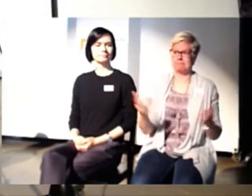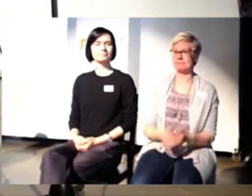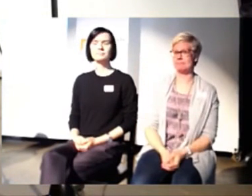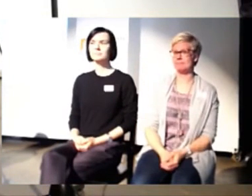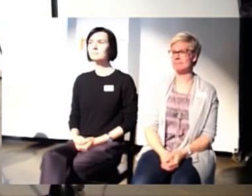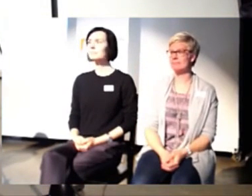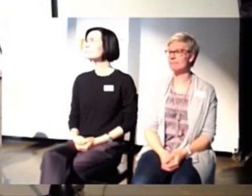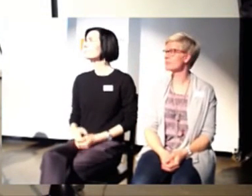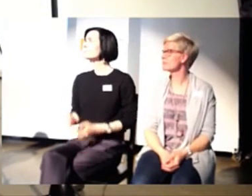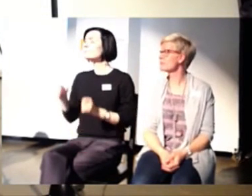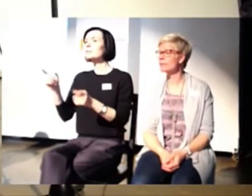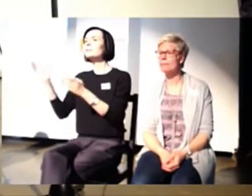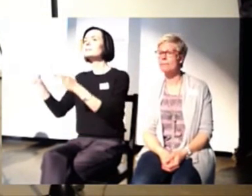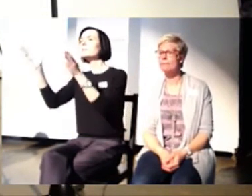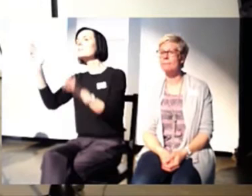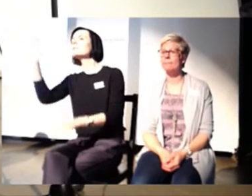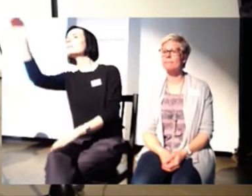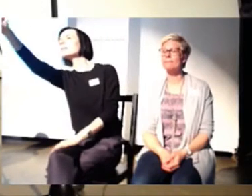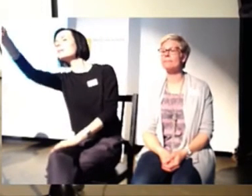mukana. Tullaanko me sieltä sitten?